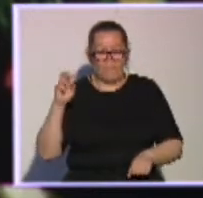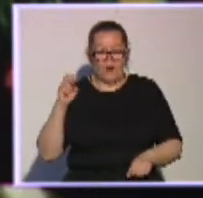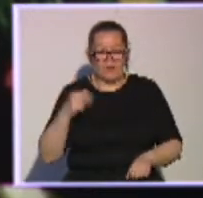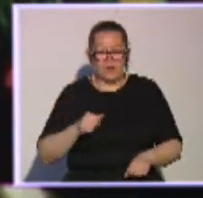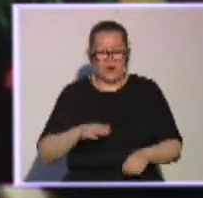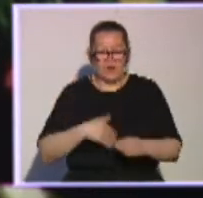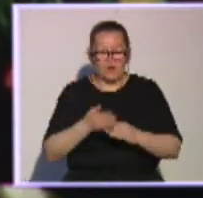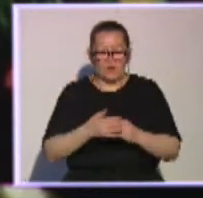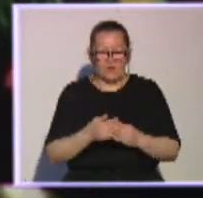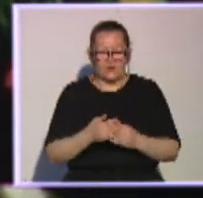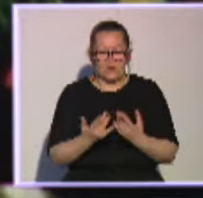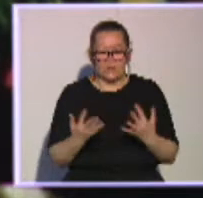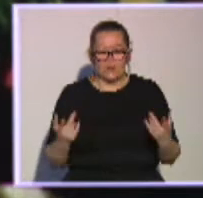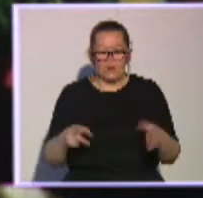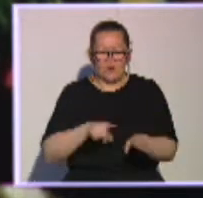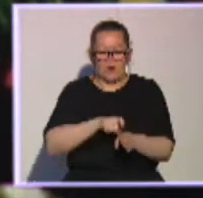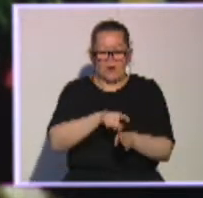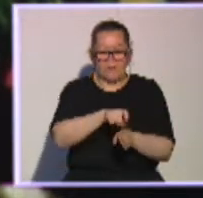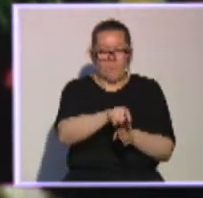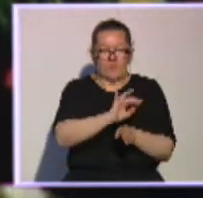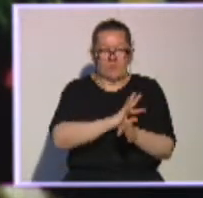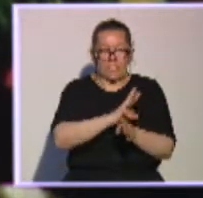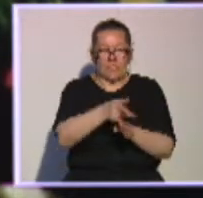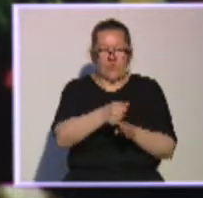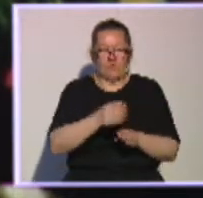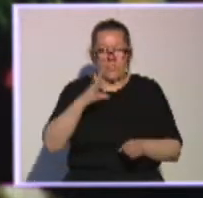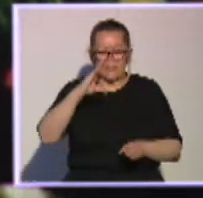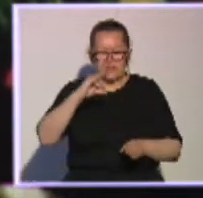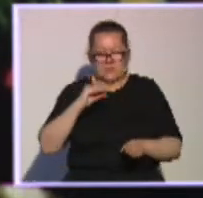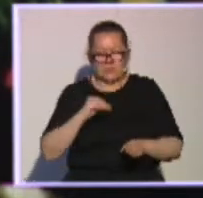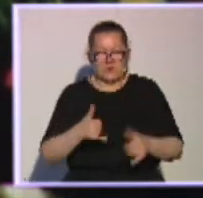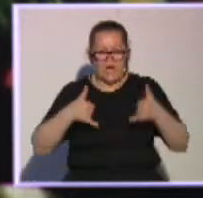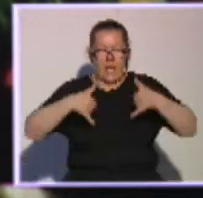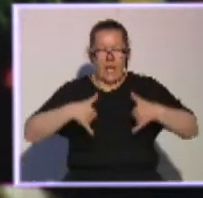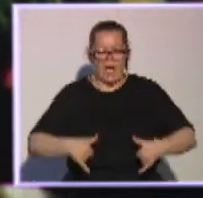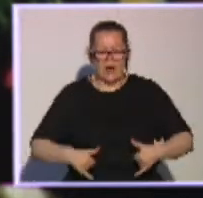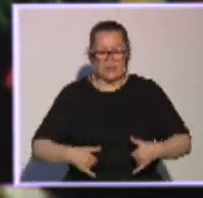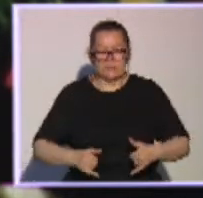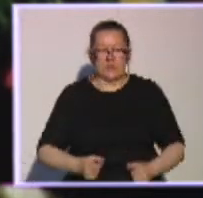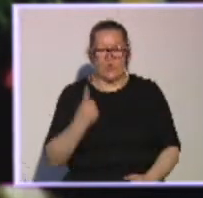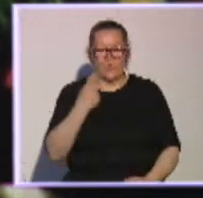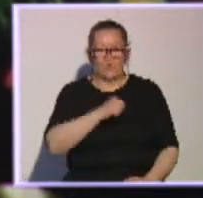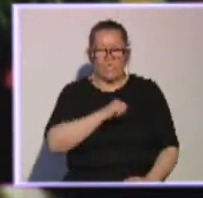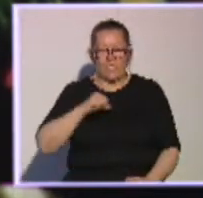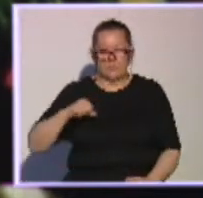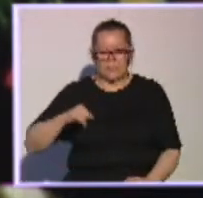ce numărul de infectări cu COVID-19 a scăzut constant, iar astăzi am ajuns la un singur